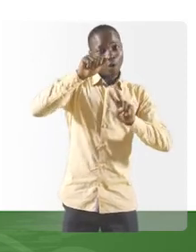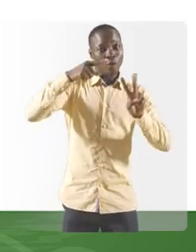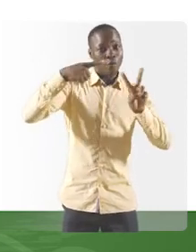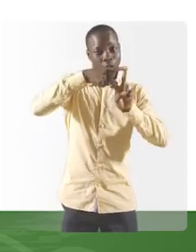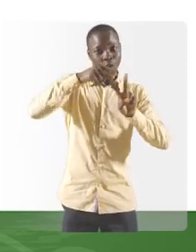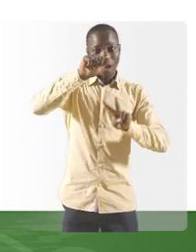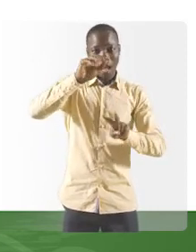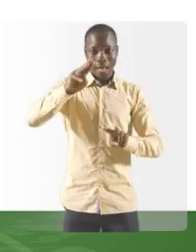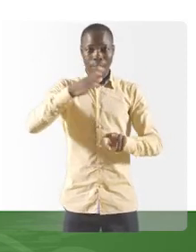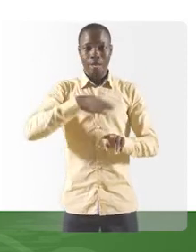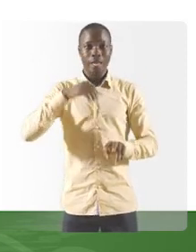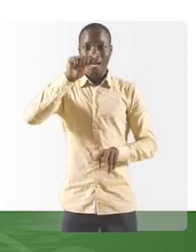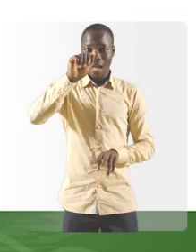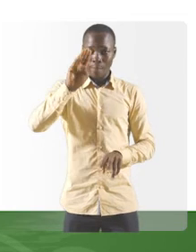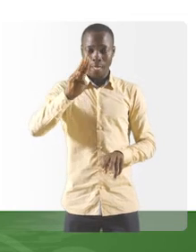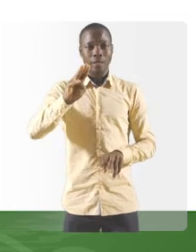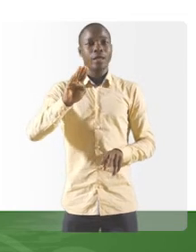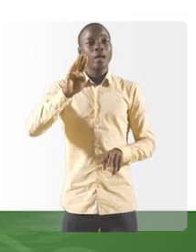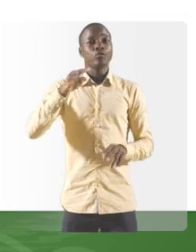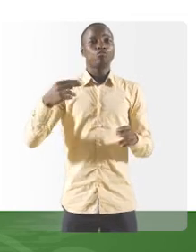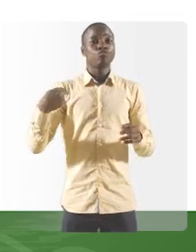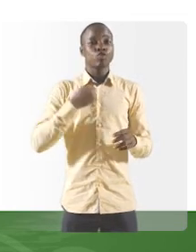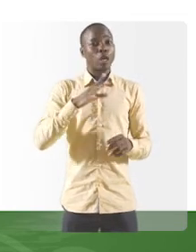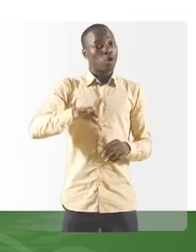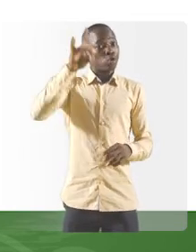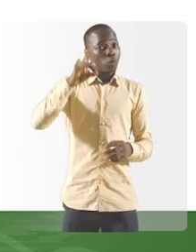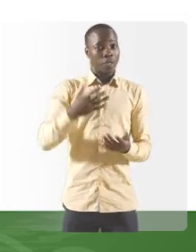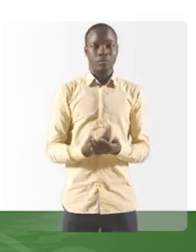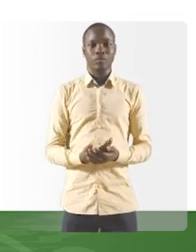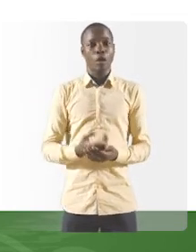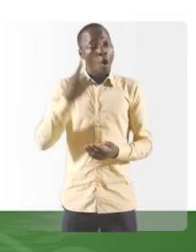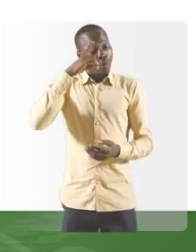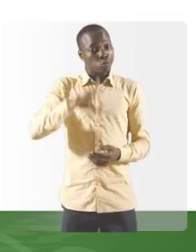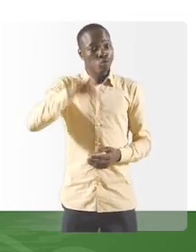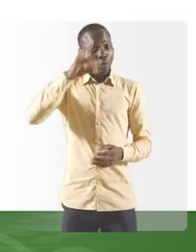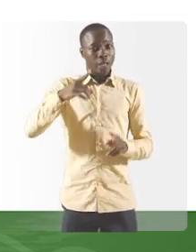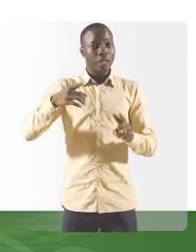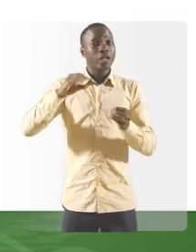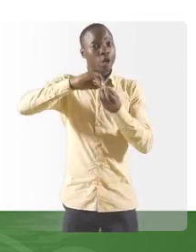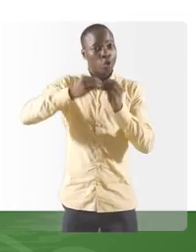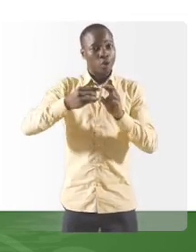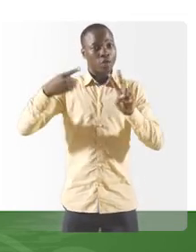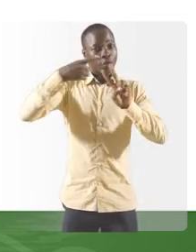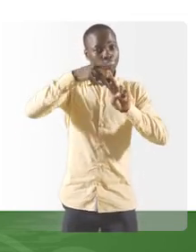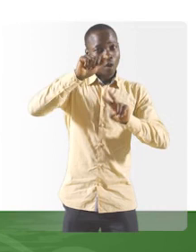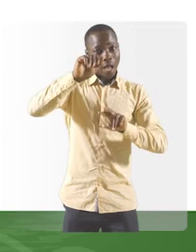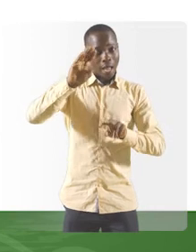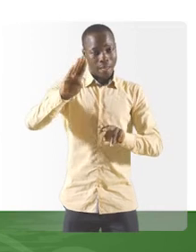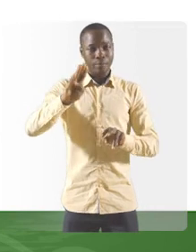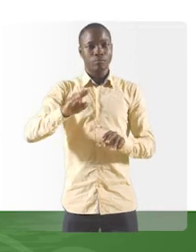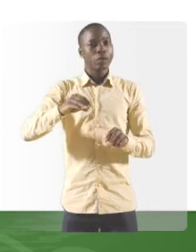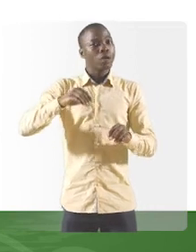donc on va les déterminer. Alors, pour déterminer les coordonnées du vecteur AM, la première composante du vecteur